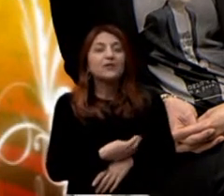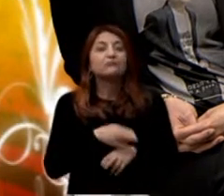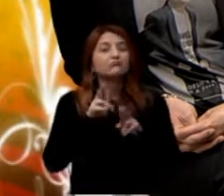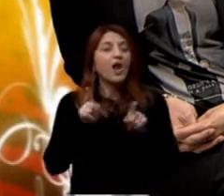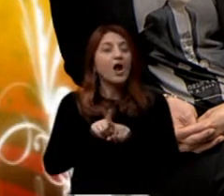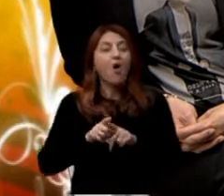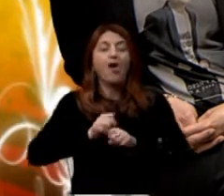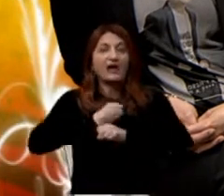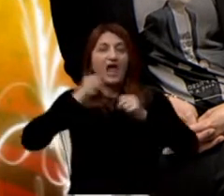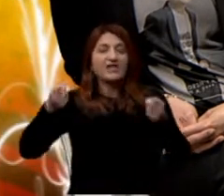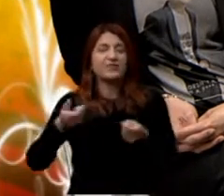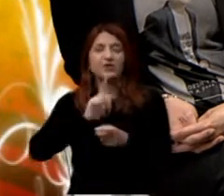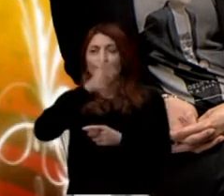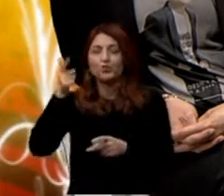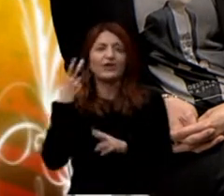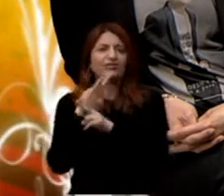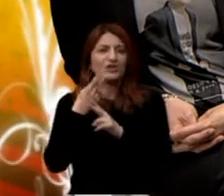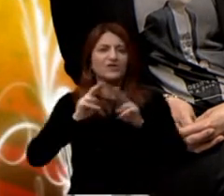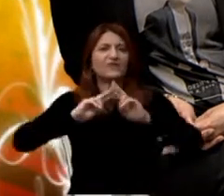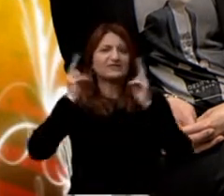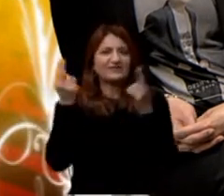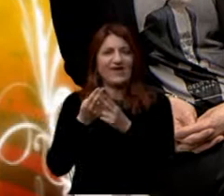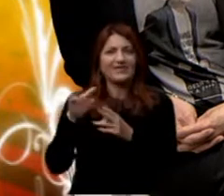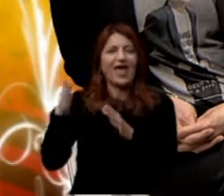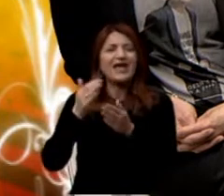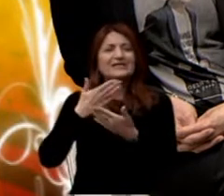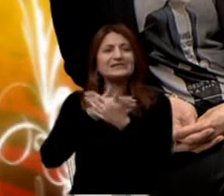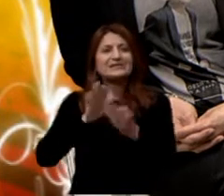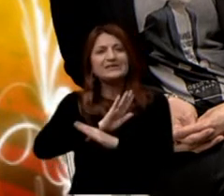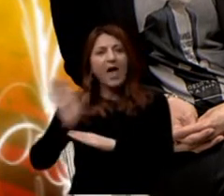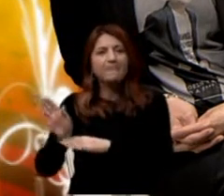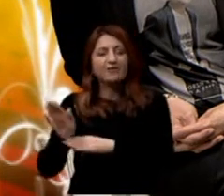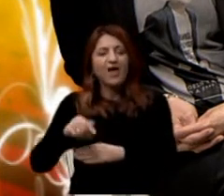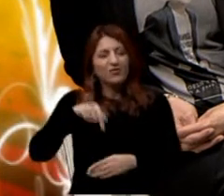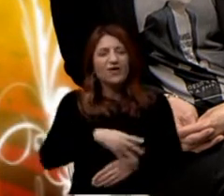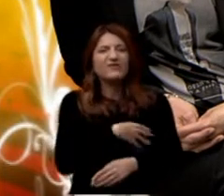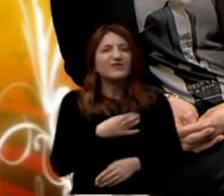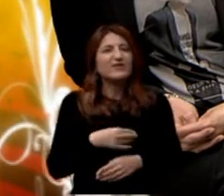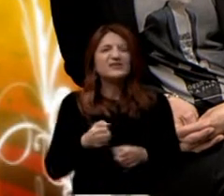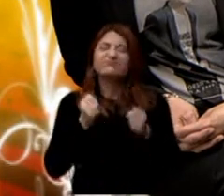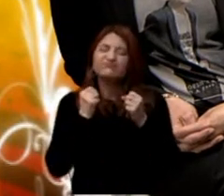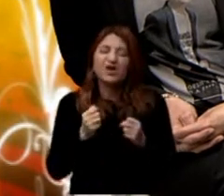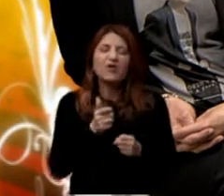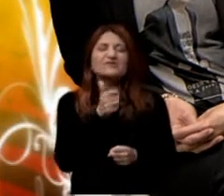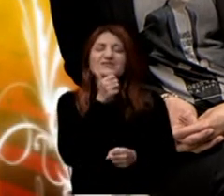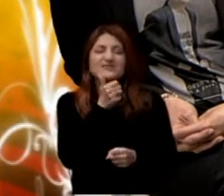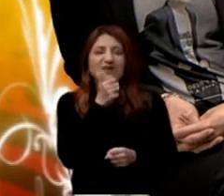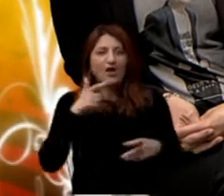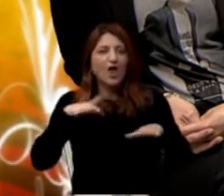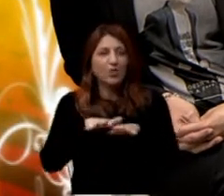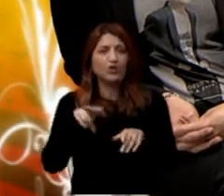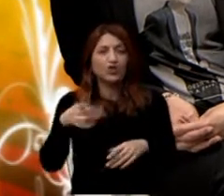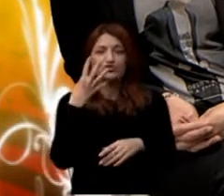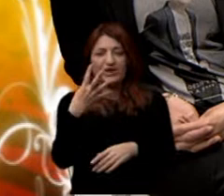razvijenih država svijeta, dakle zapadne Europe, gdje spada u vrlo staro pučanstvo, a to je ona četvrta skupina koja